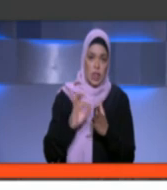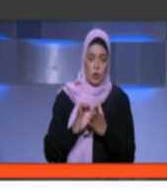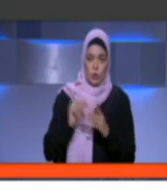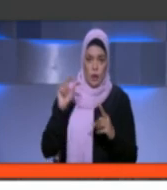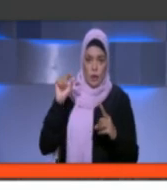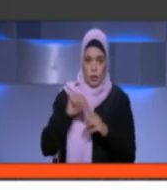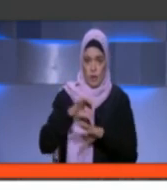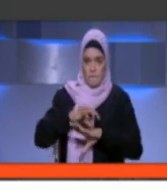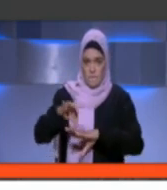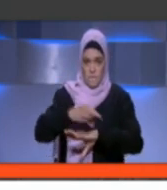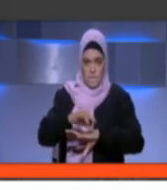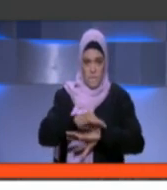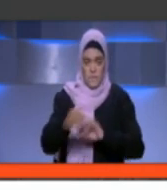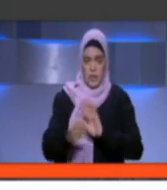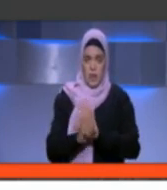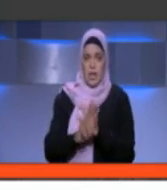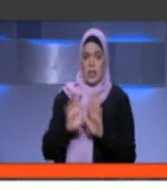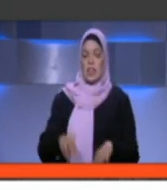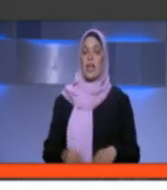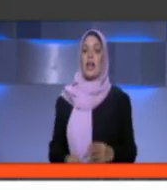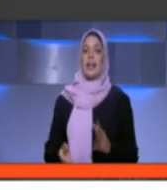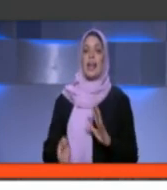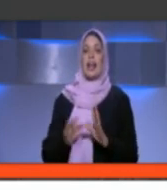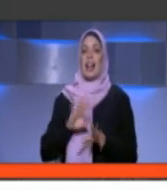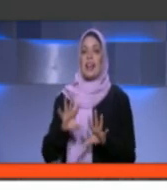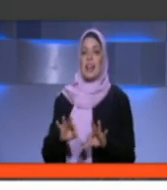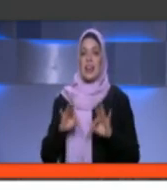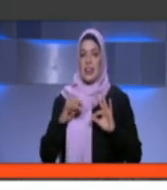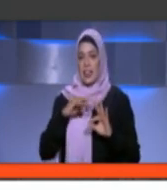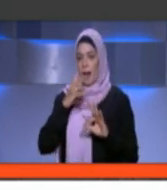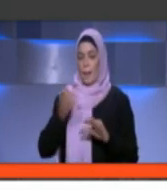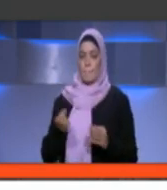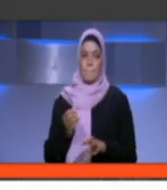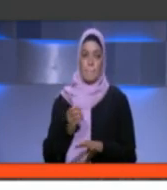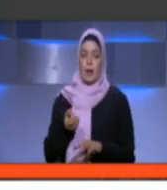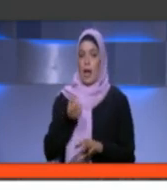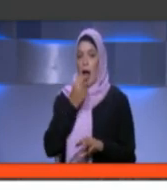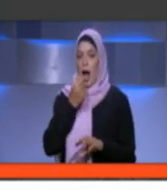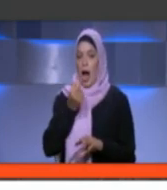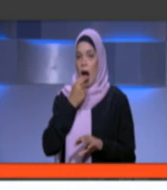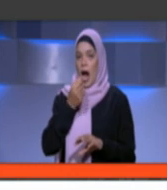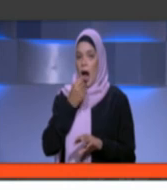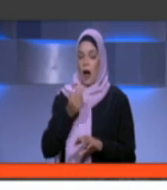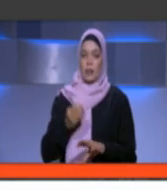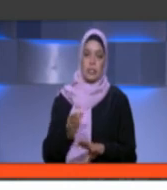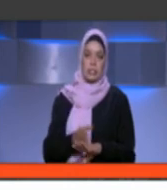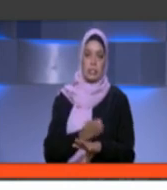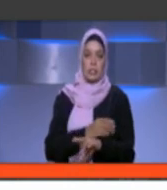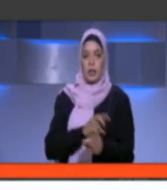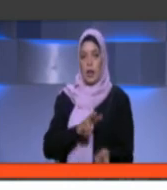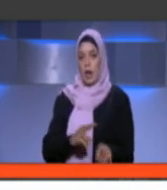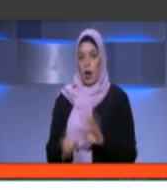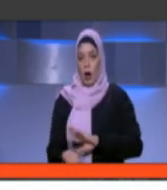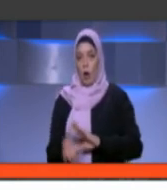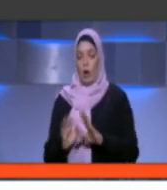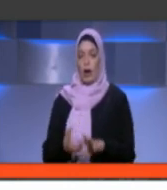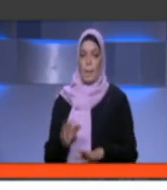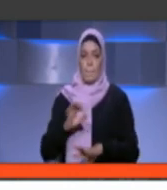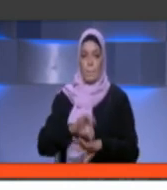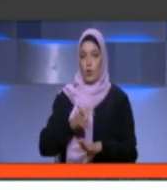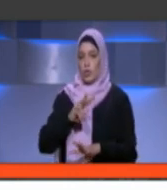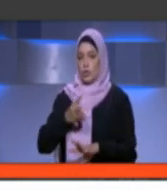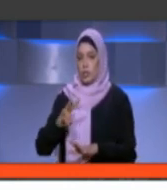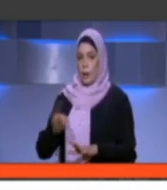كان الحل البديل لمعالجة بعض الحالات الأخرى التي لا تجد لها مكانا في المستشفيات. نعم. من